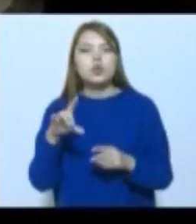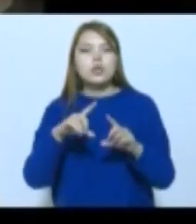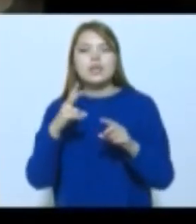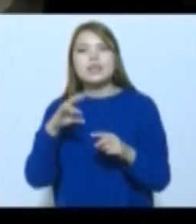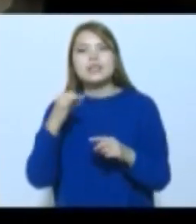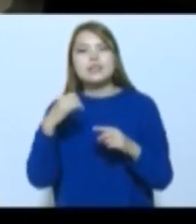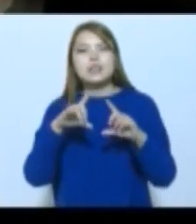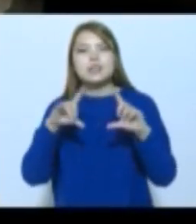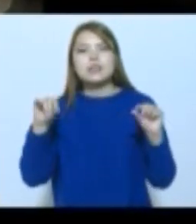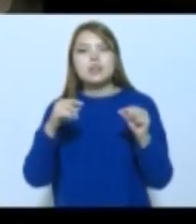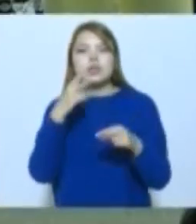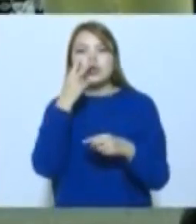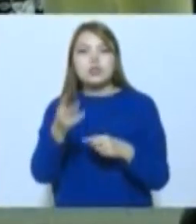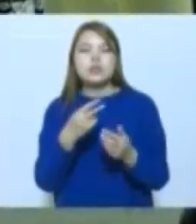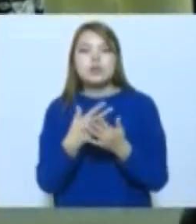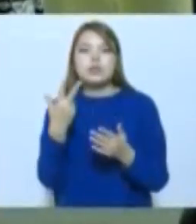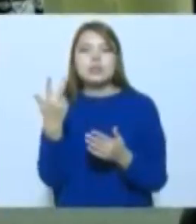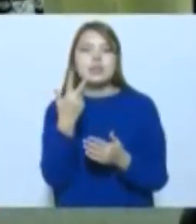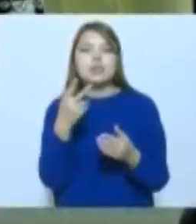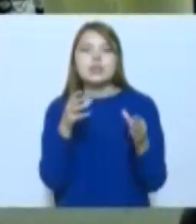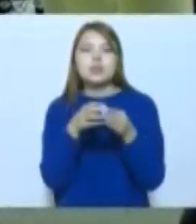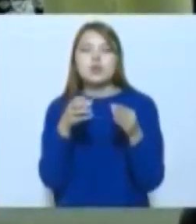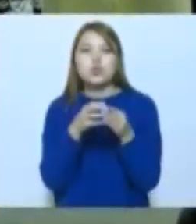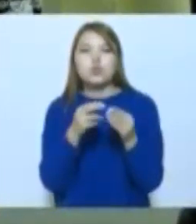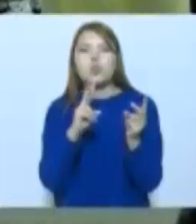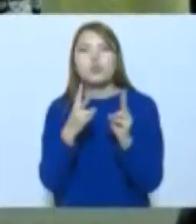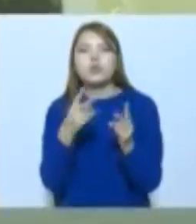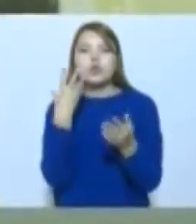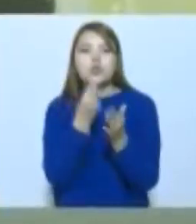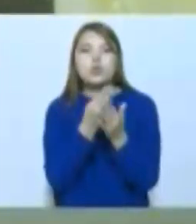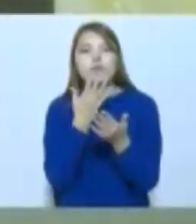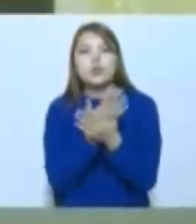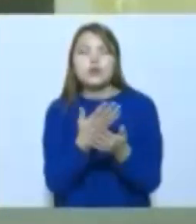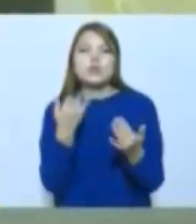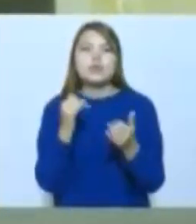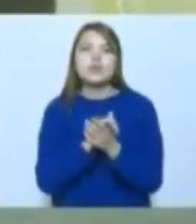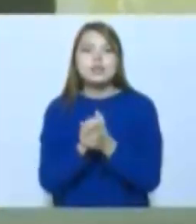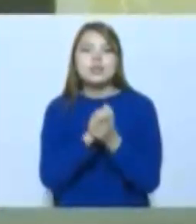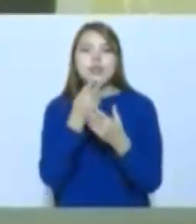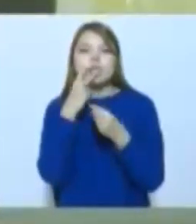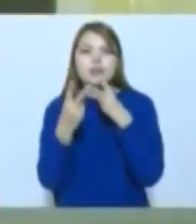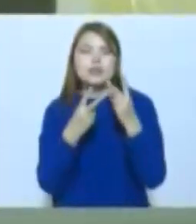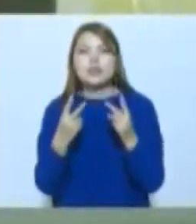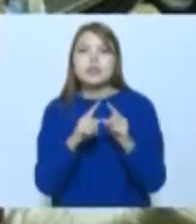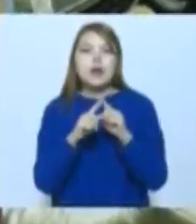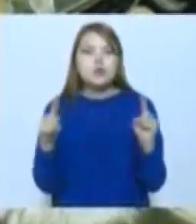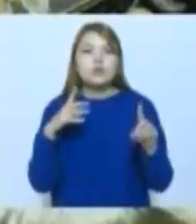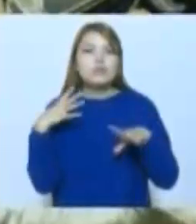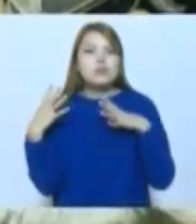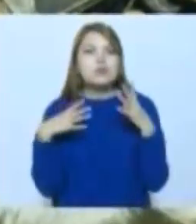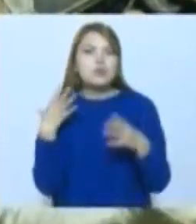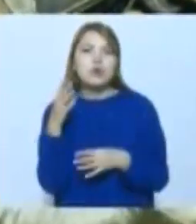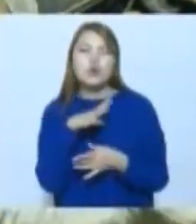3 жылдан бері жұмыс жасап тұр. Мектептің жоғары сынып оқушыларынан жасақталған мәдени ұжым бүгінгі мерекеге ерекше әзірленген.